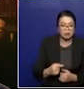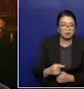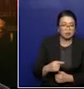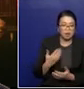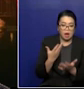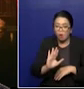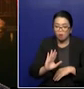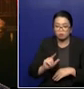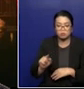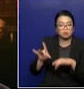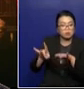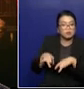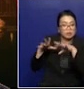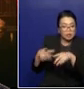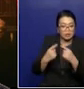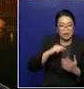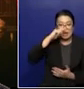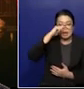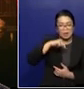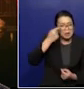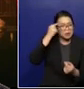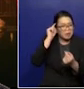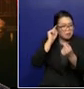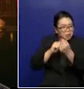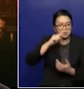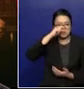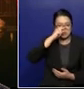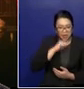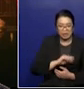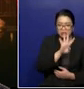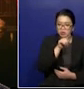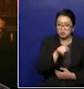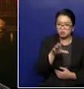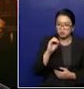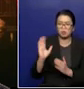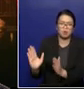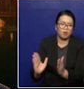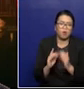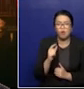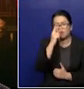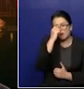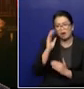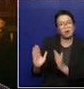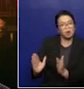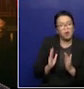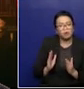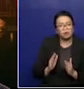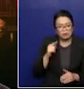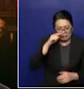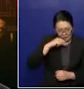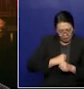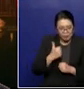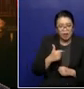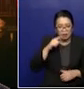ดในรอบ20กำหนดนโยบายที่สวยหรูเลยไทยแลนด์ 4.0 ลอบฝรั่งมาแท้ๆฮะแล้วทำอะไรได้ฮะศัก